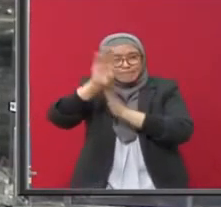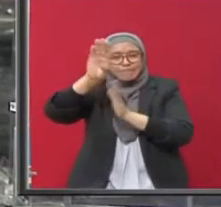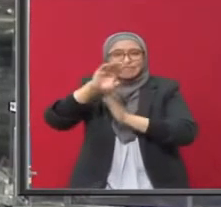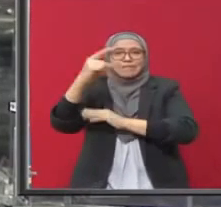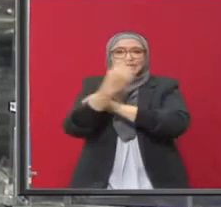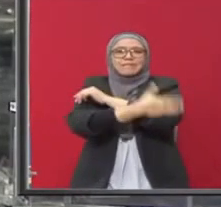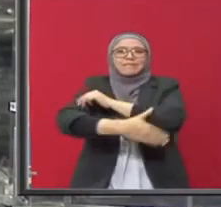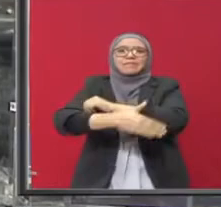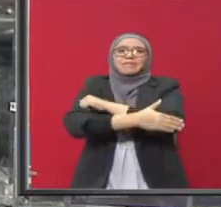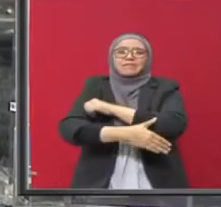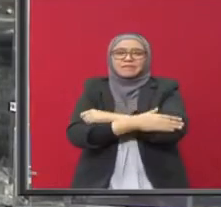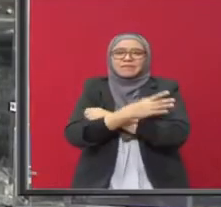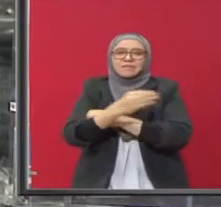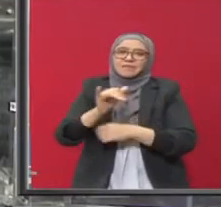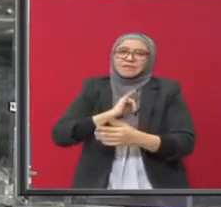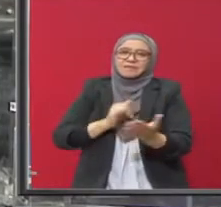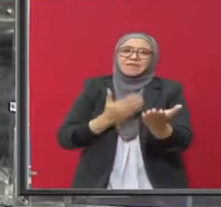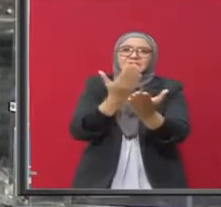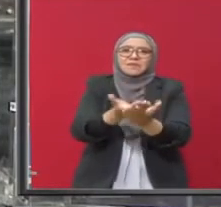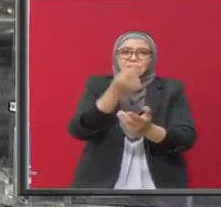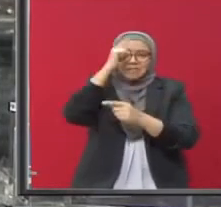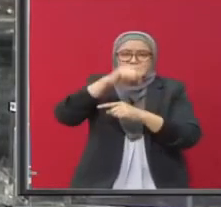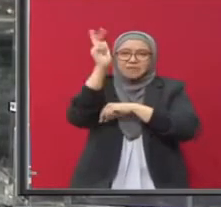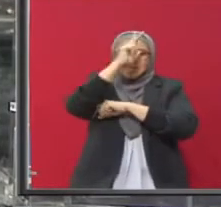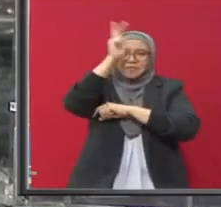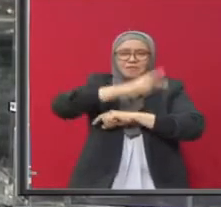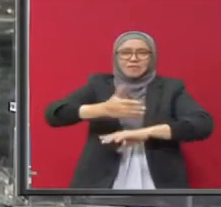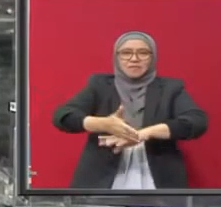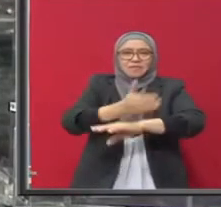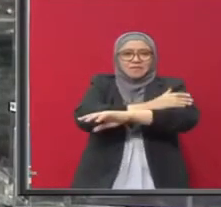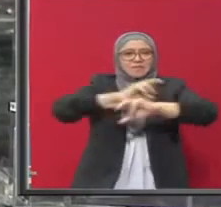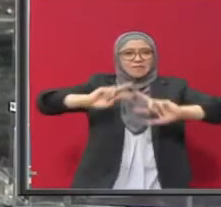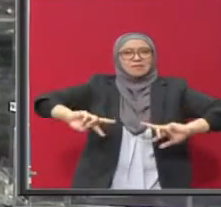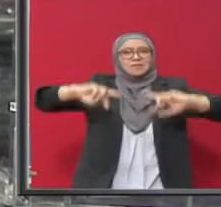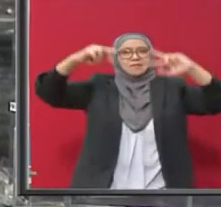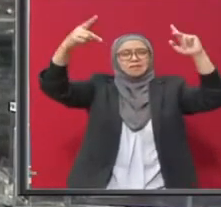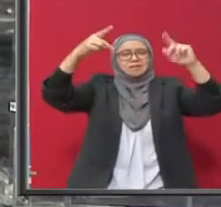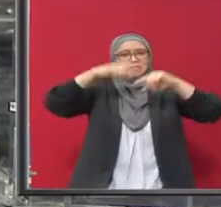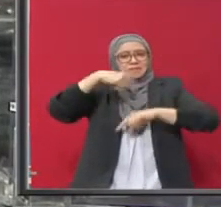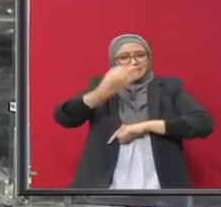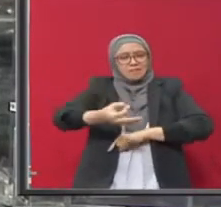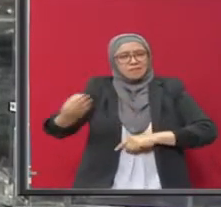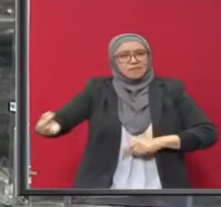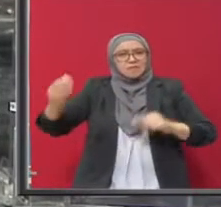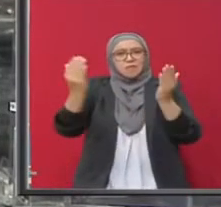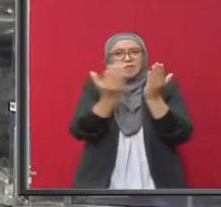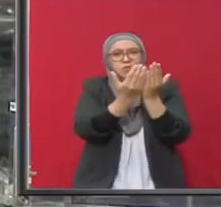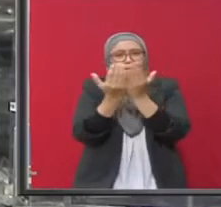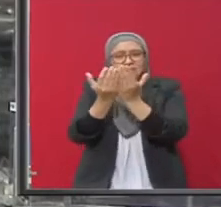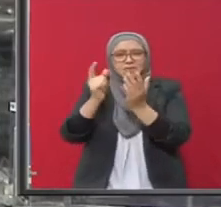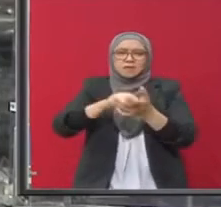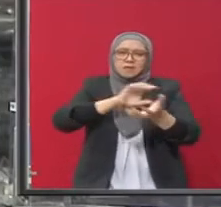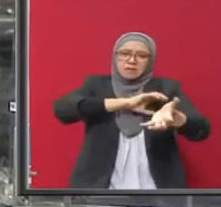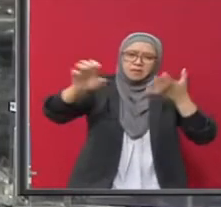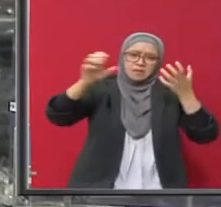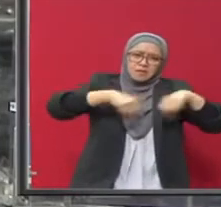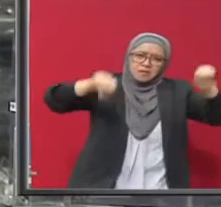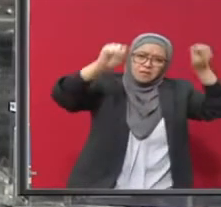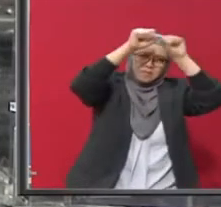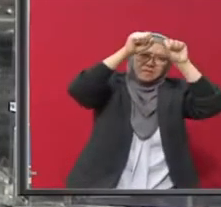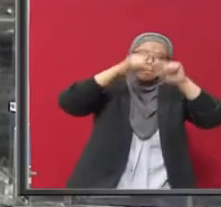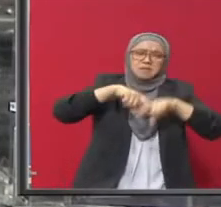negara. Saya ingin mencadangkan agar kerajaan membaik pulih segera prasarana sekolah seperti kerosakan surau, kelengkapan